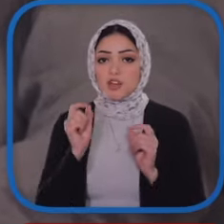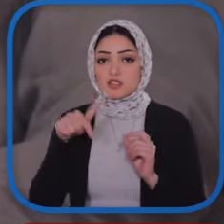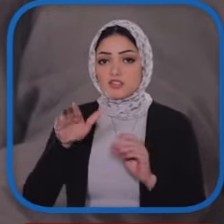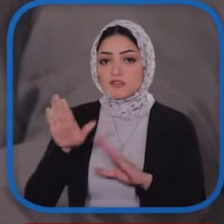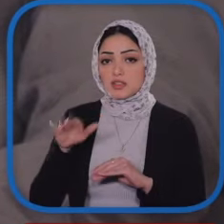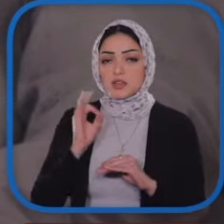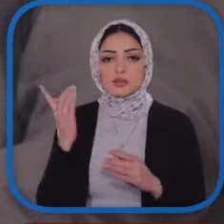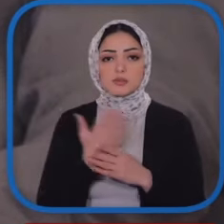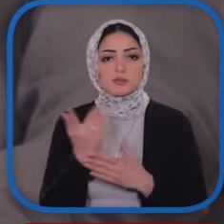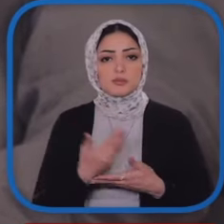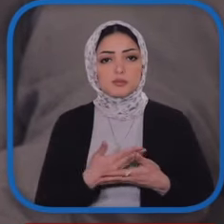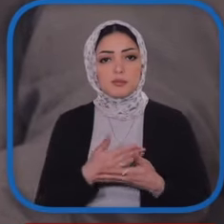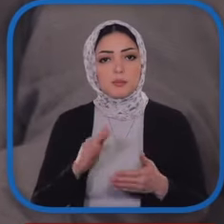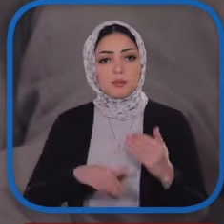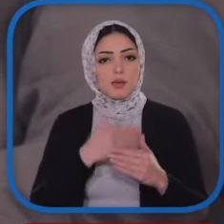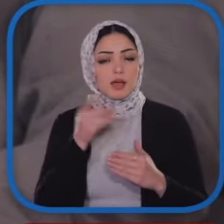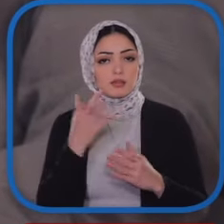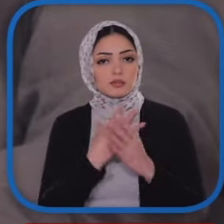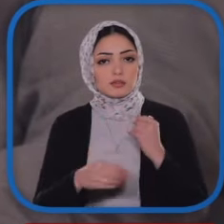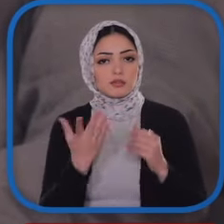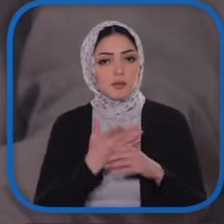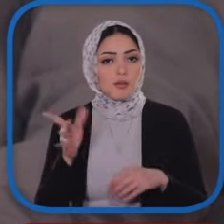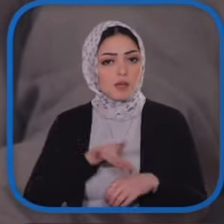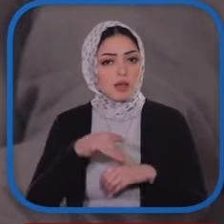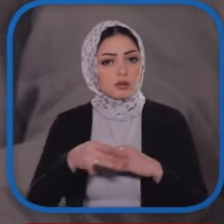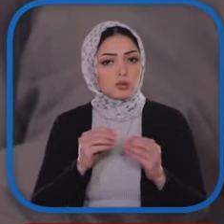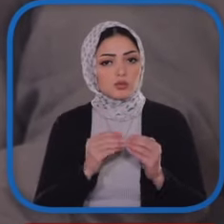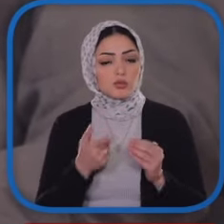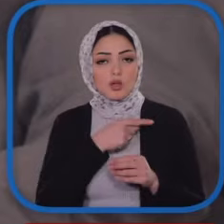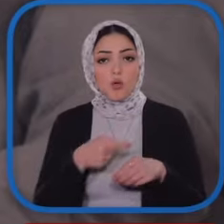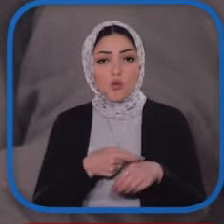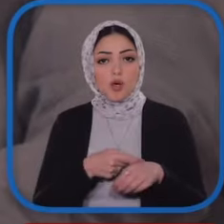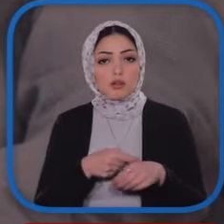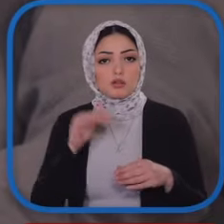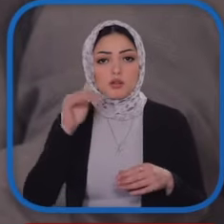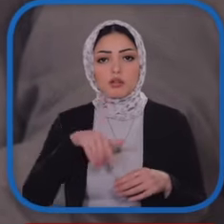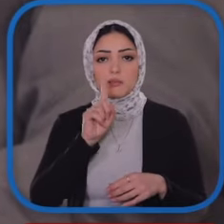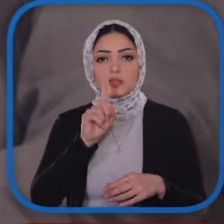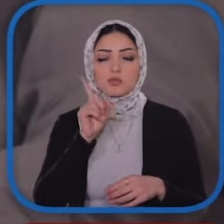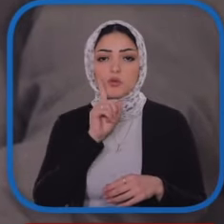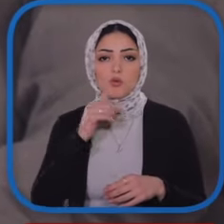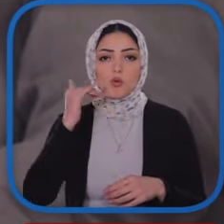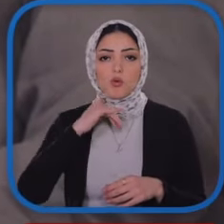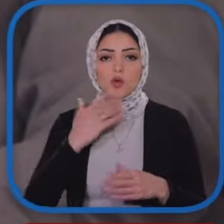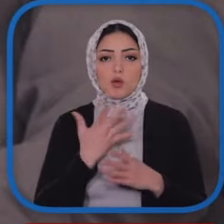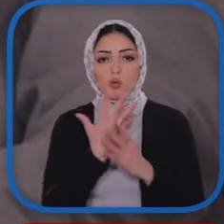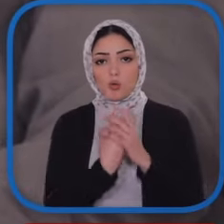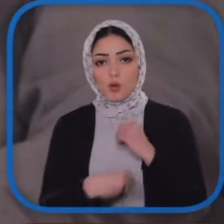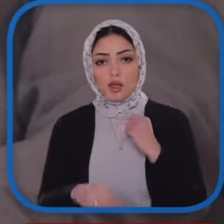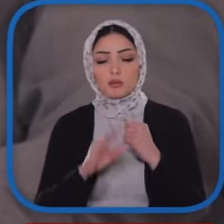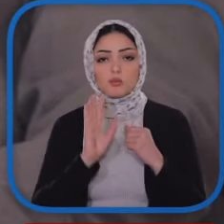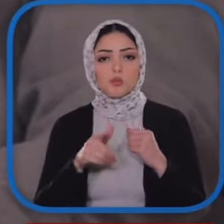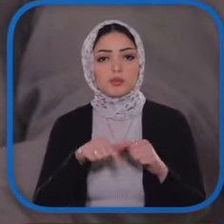بي، لحماية المولود من انتقال العدوى لي. فهو ليس انتقال وراثي، ولكن انتقال بسبب